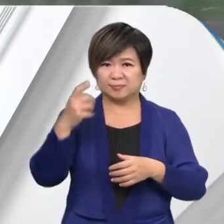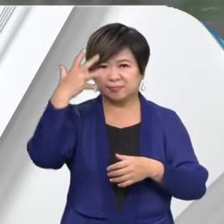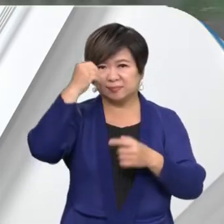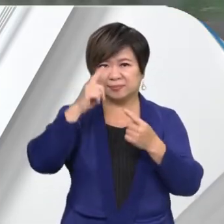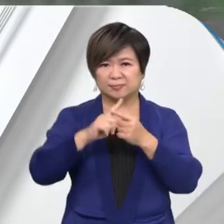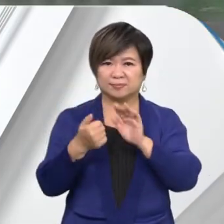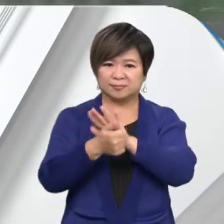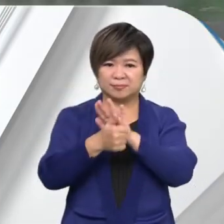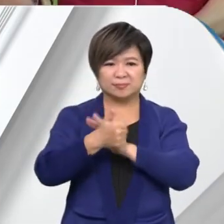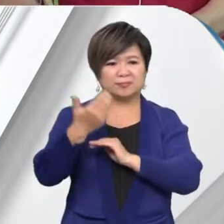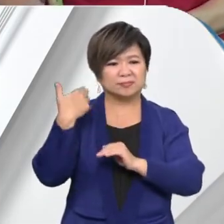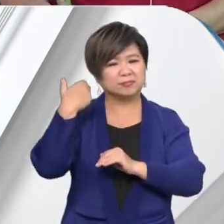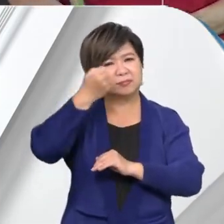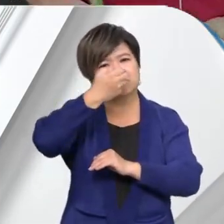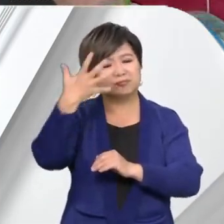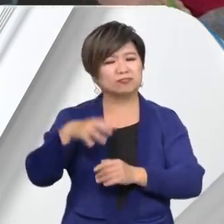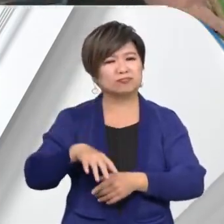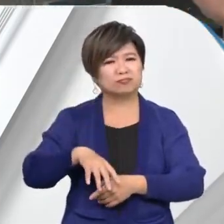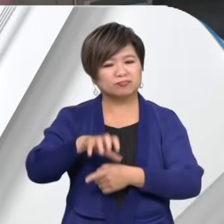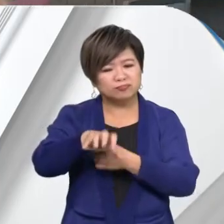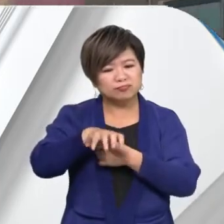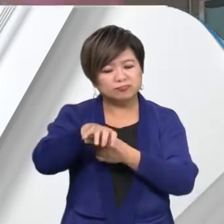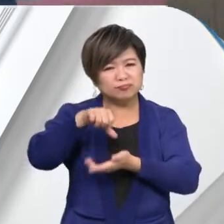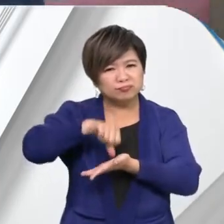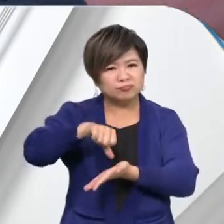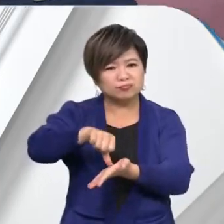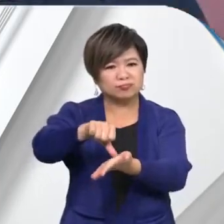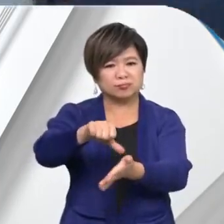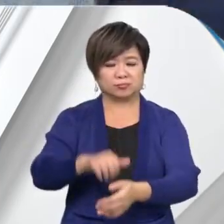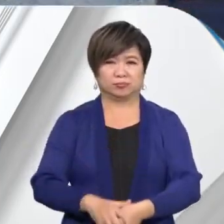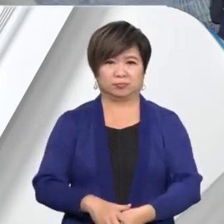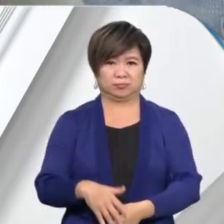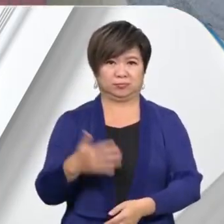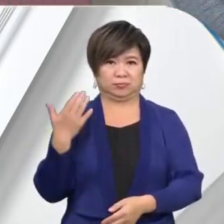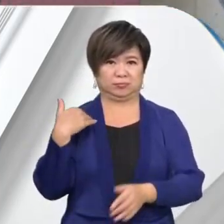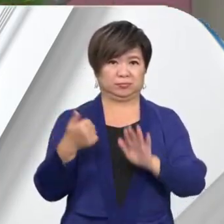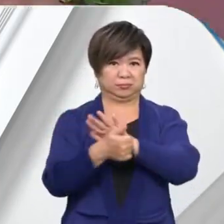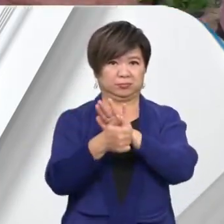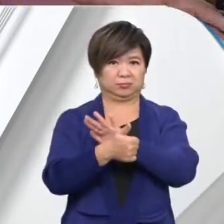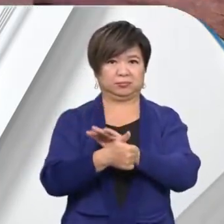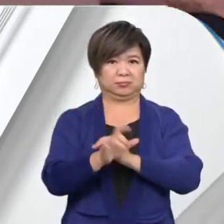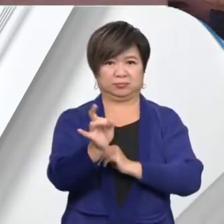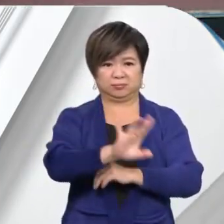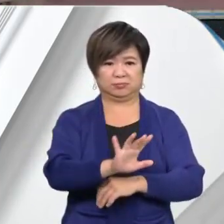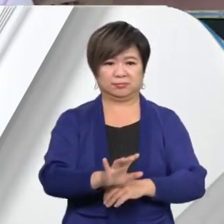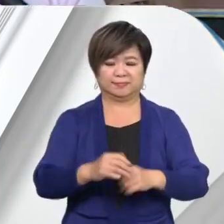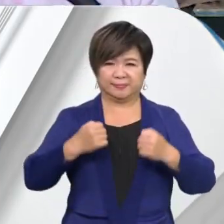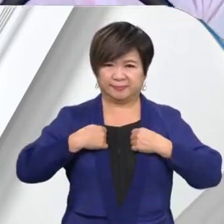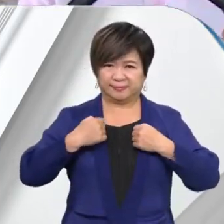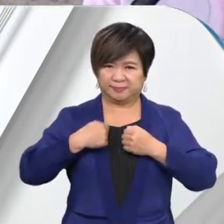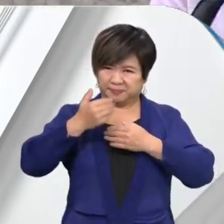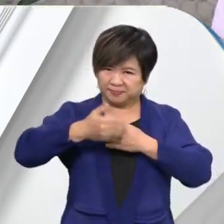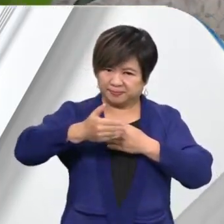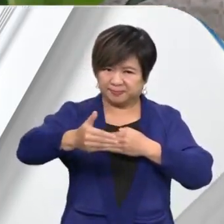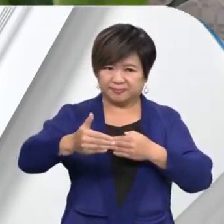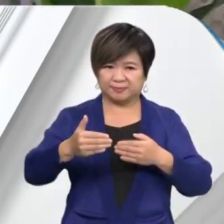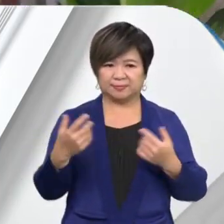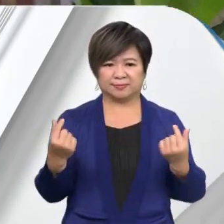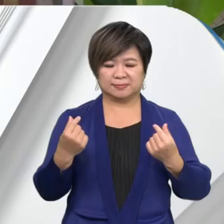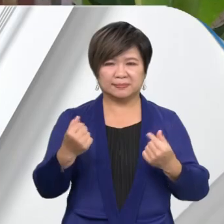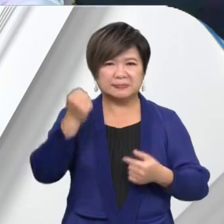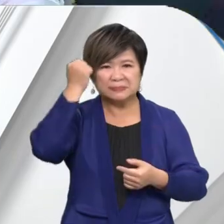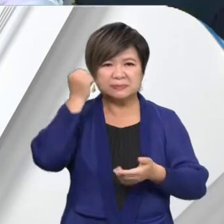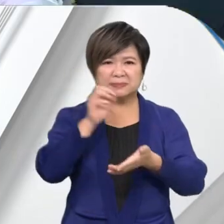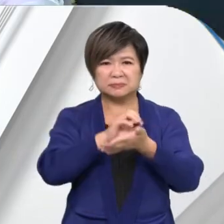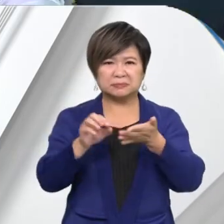表演后生时工作的情形，也就不是做过戏的老人家去排练的歌唱地位，唱在机台指路时的过